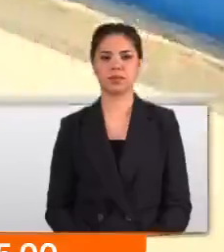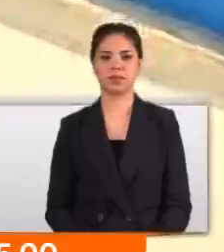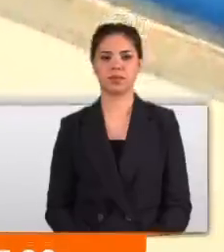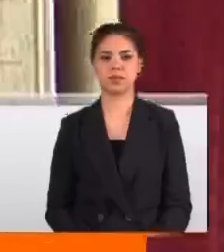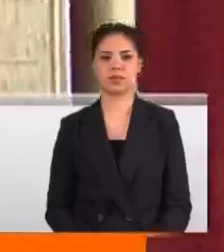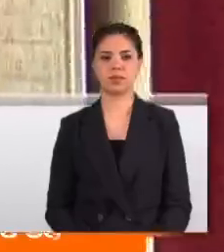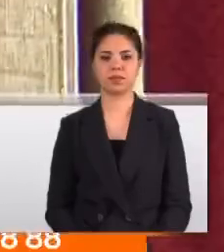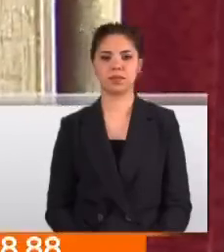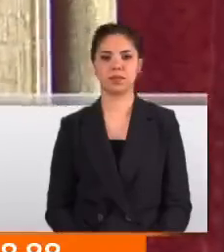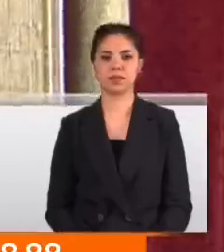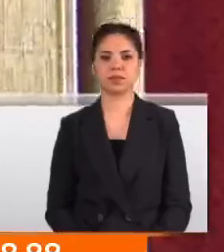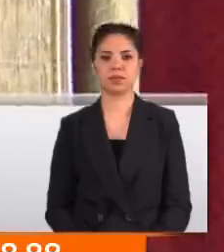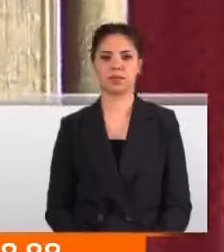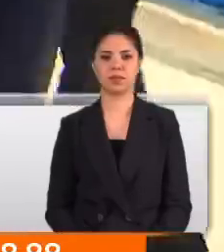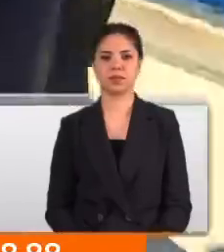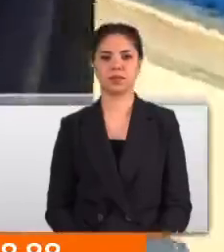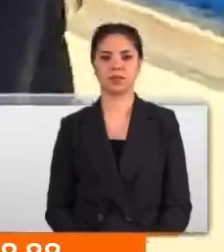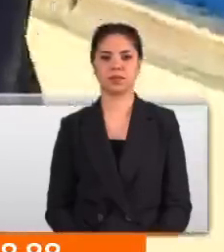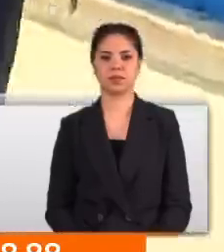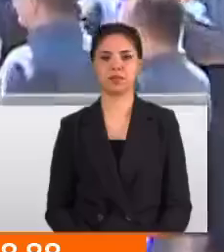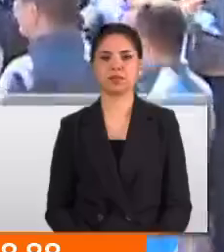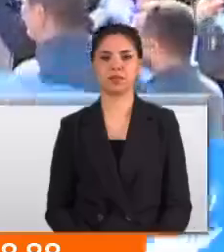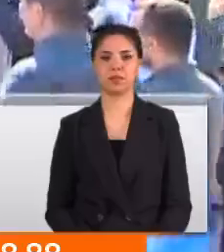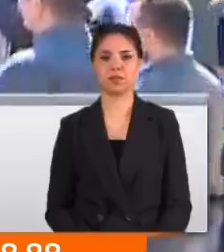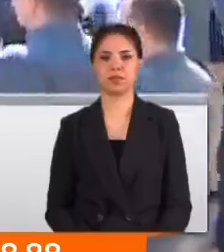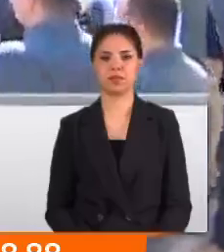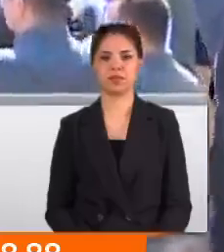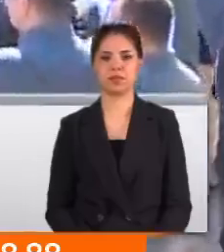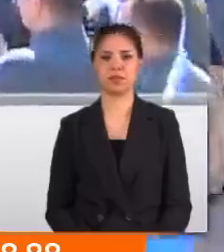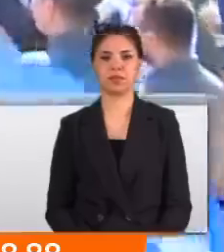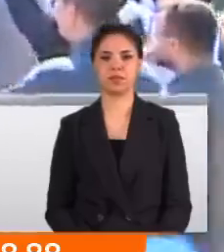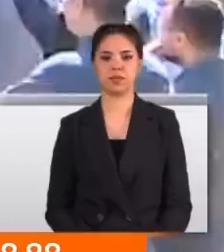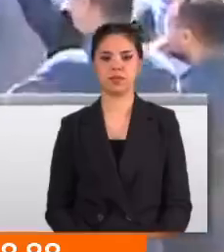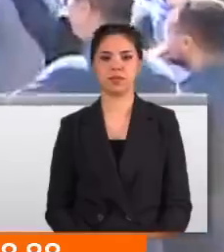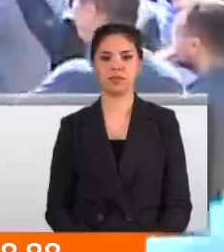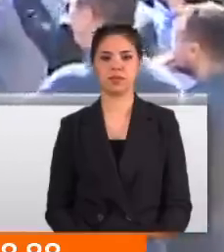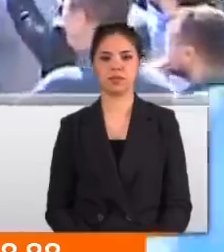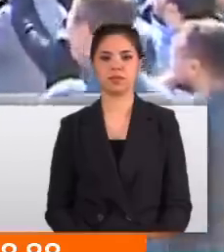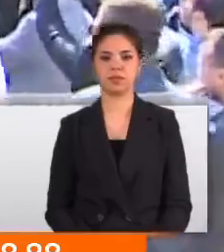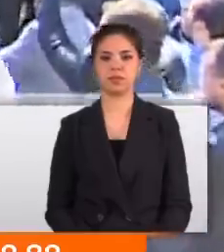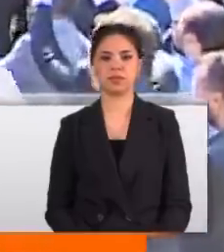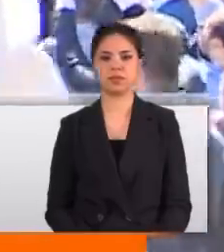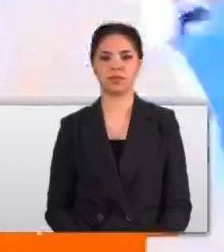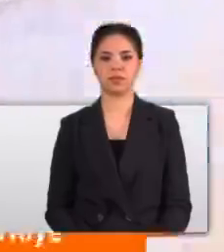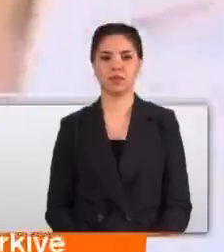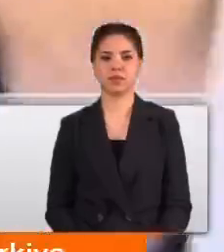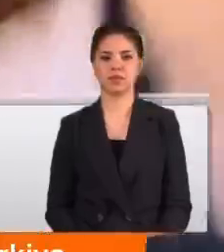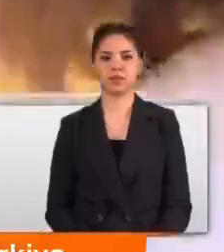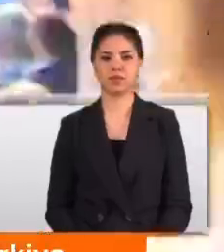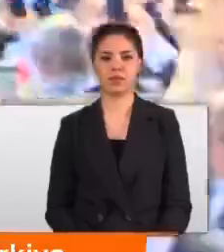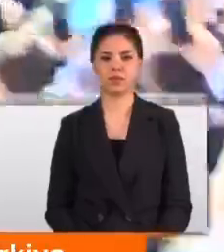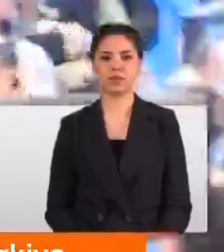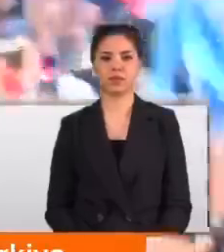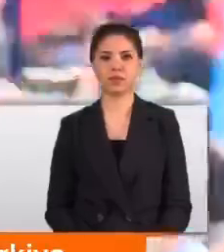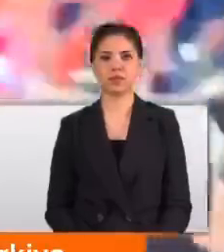sol tarafta, Tayyip Bey'in solundayım. 29 yıldır hizmete devam. İşbirliğiler var mı? Antalya Havalimanı'na indi. Haydi söyle